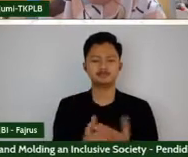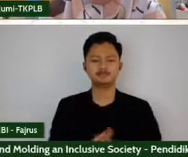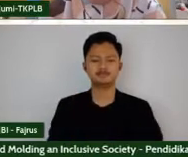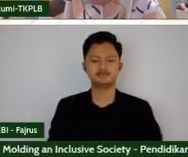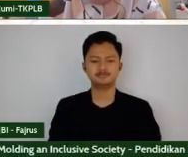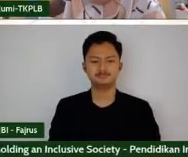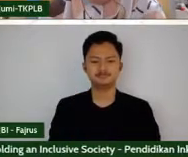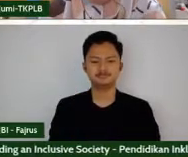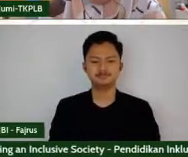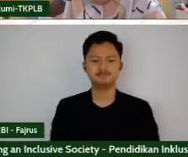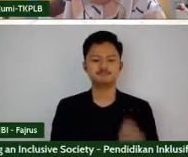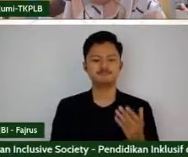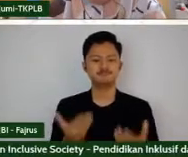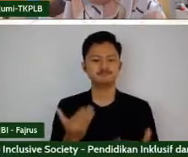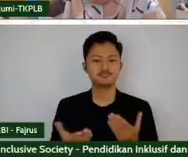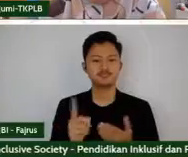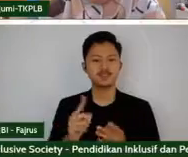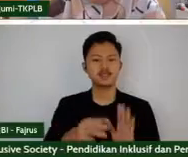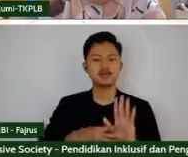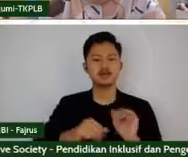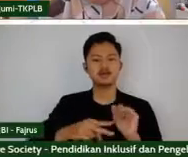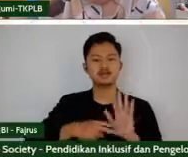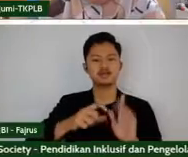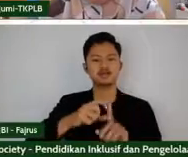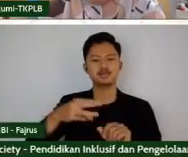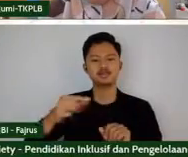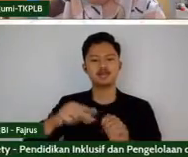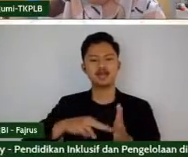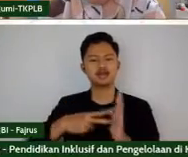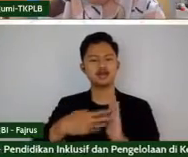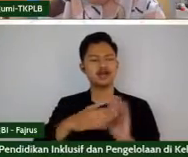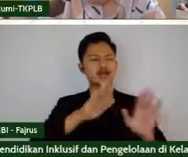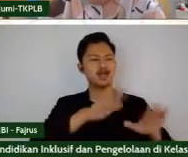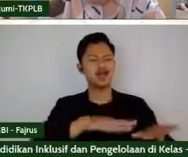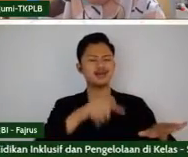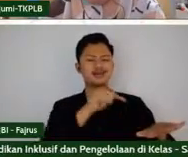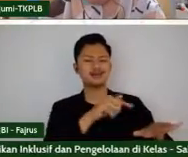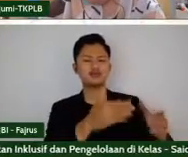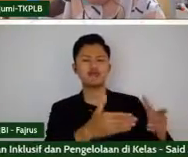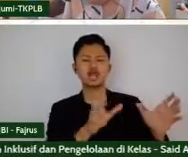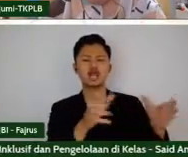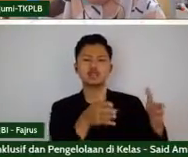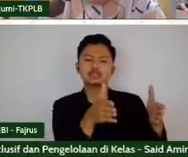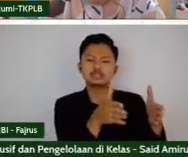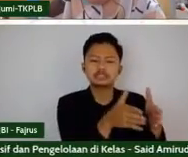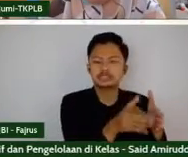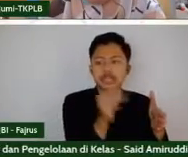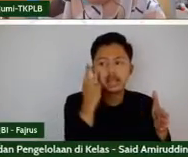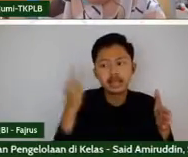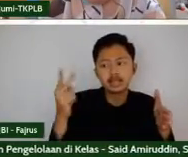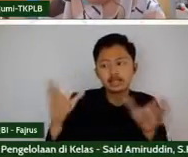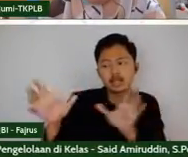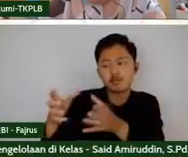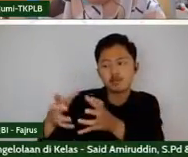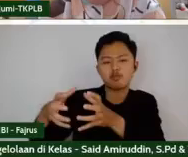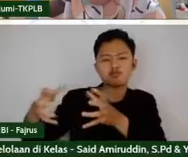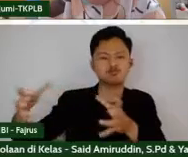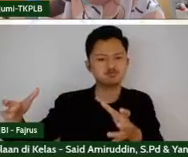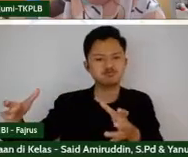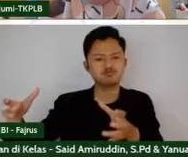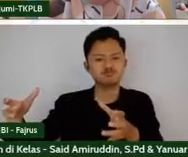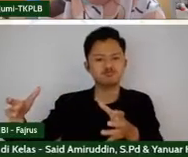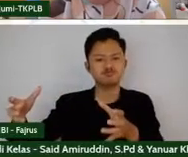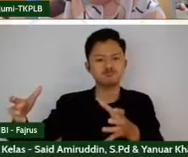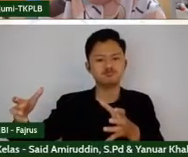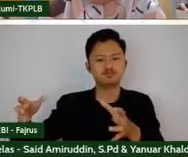Mungkin kalau memang minder itu kan berarti dari si anak sendiri. Berarti dia kelompok kecil minder terhadap kelompok besar. Mungkin ada dua pendekatan